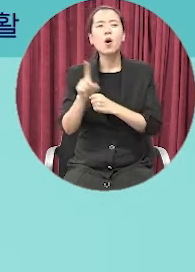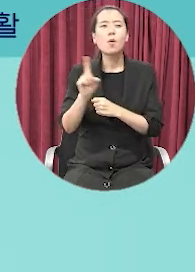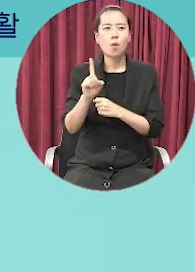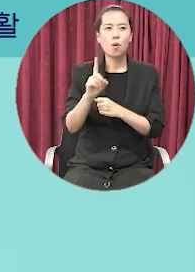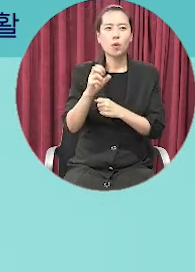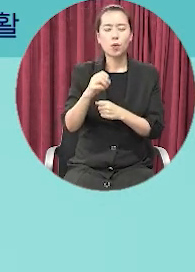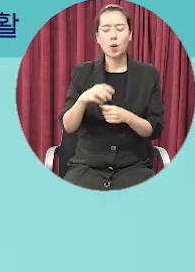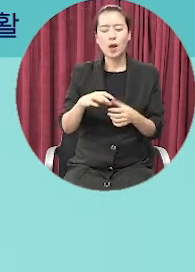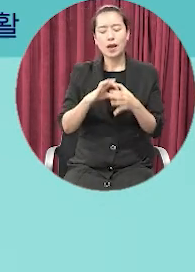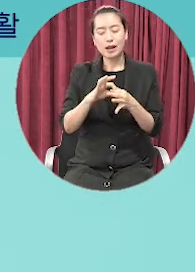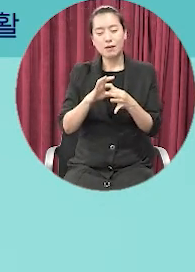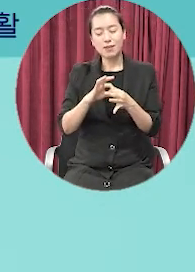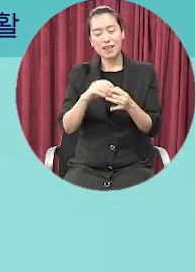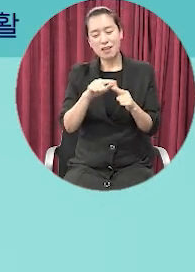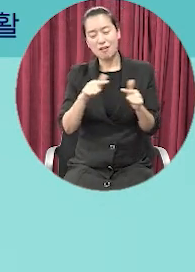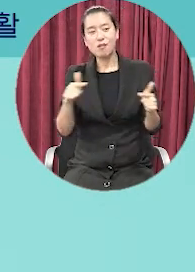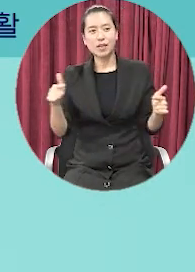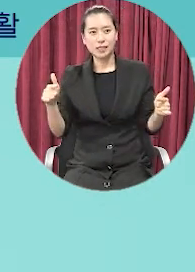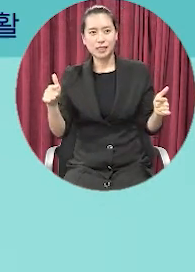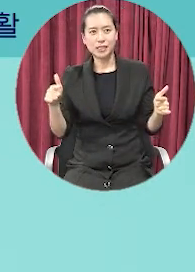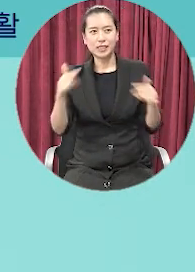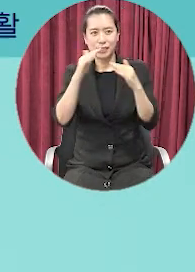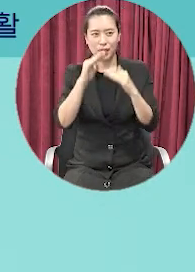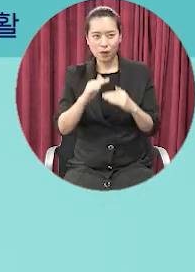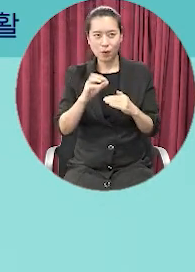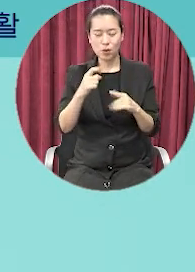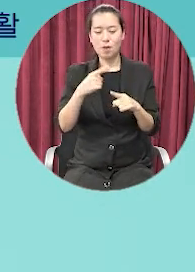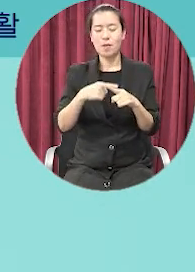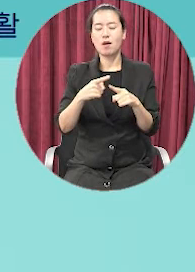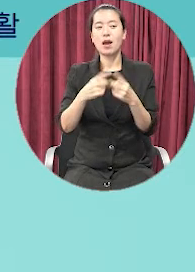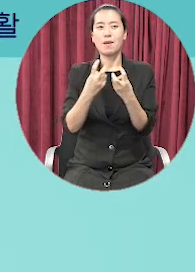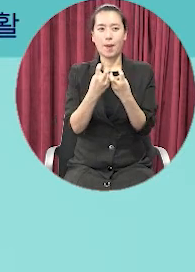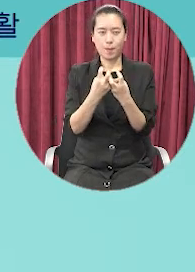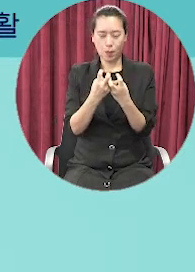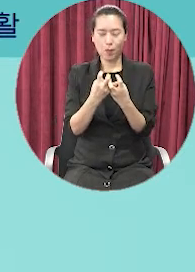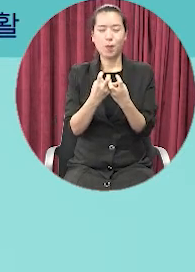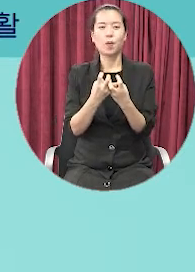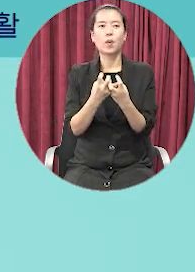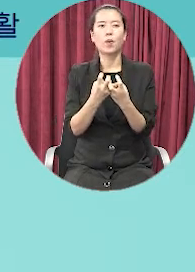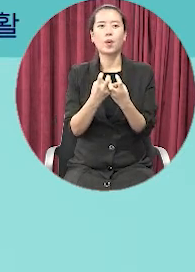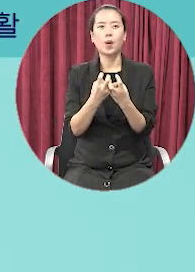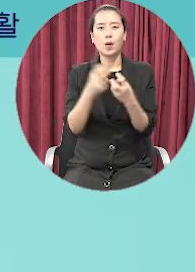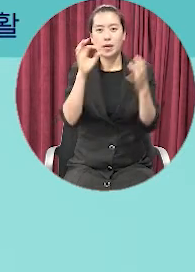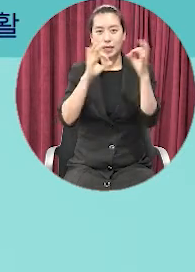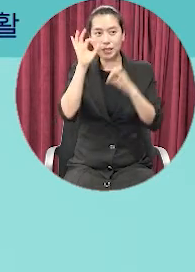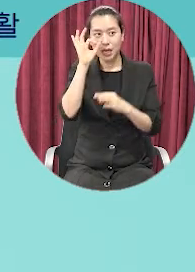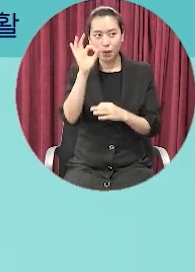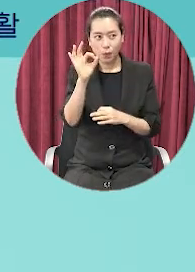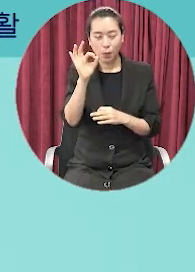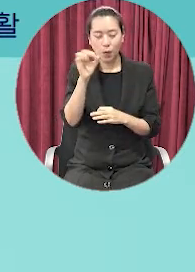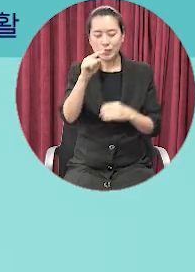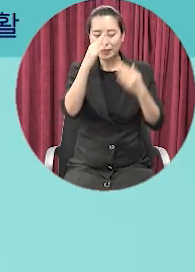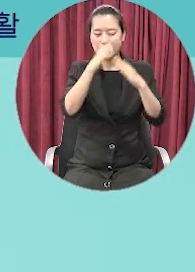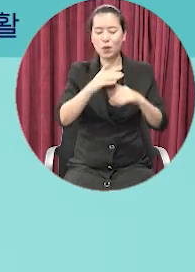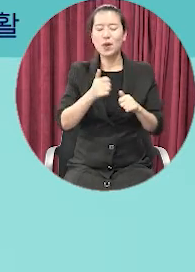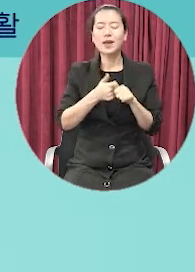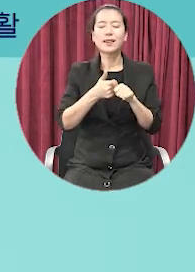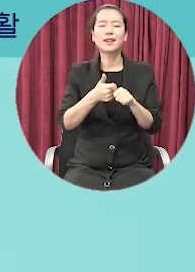내용을 펀메드를 비롯한 여러 가지 검색 엔진을 통해서 검색을 했고, 거기에 따라서